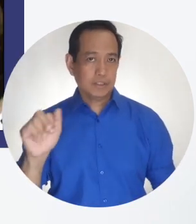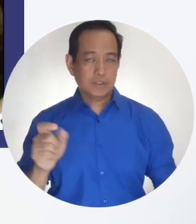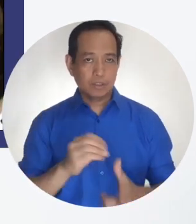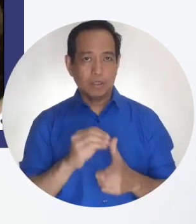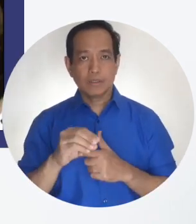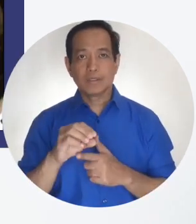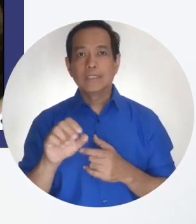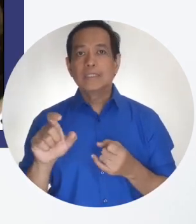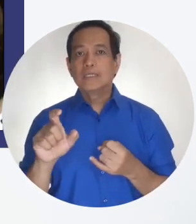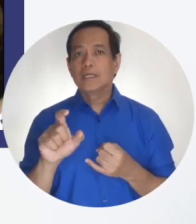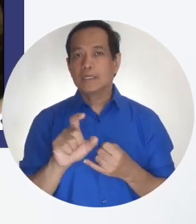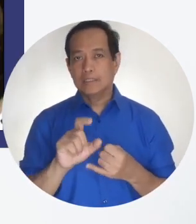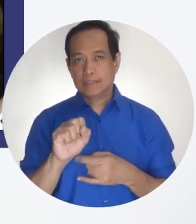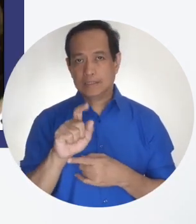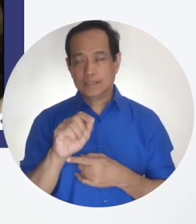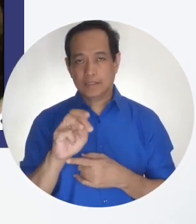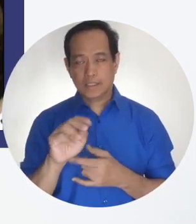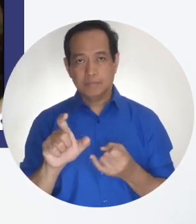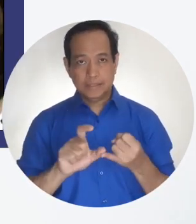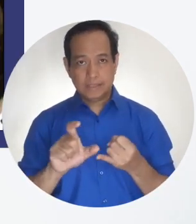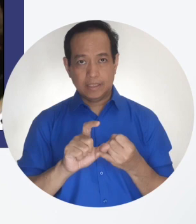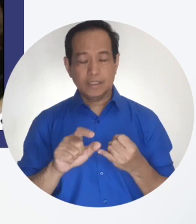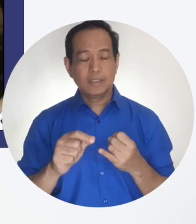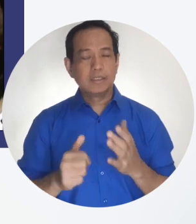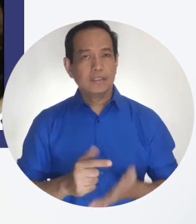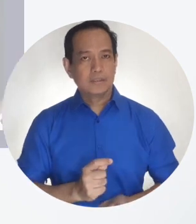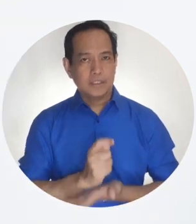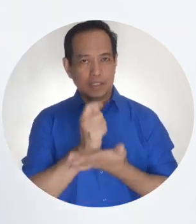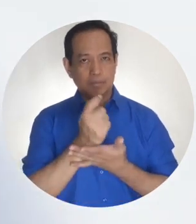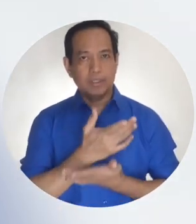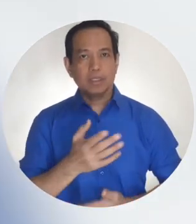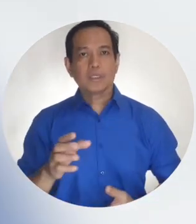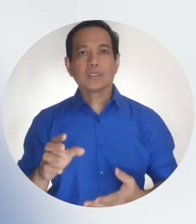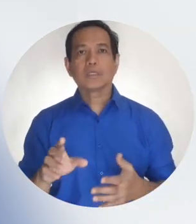i-chemotherapy, irradiation, or stem cell therapy.